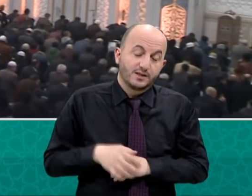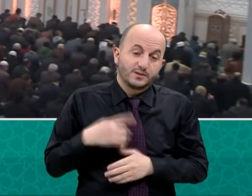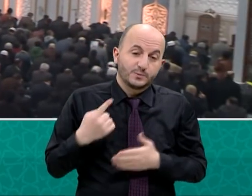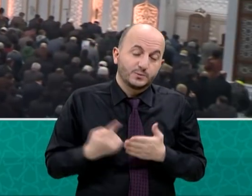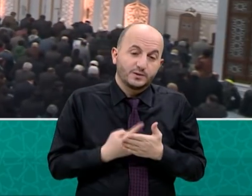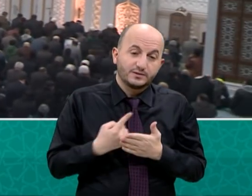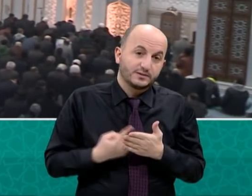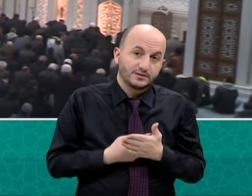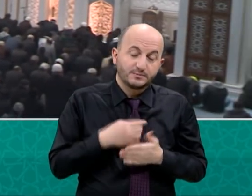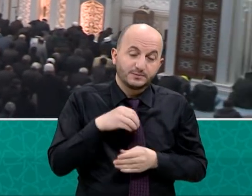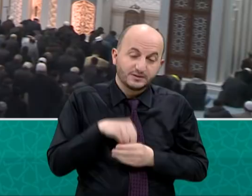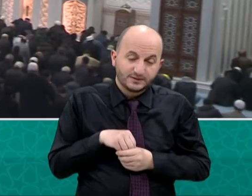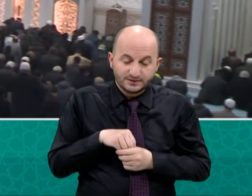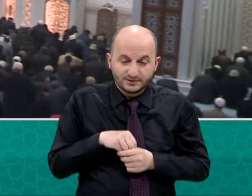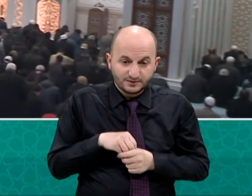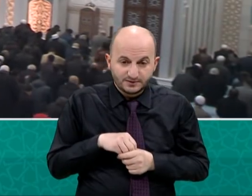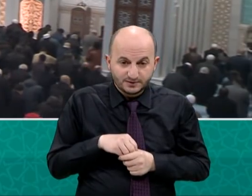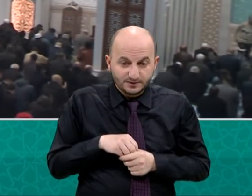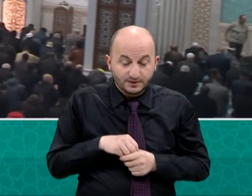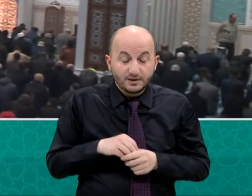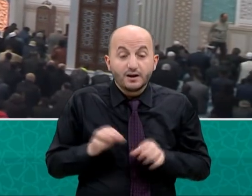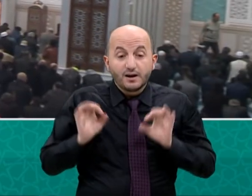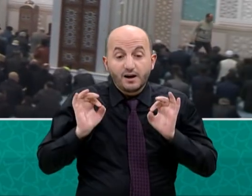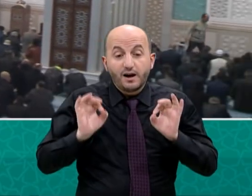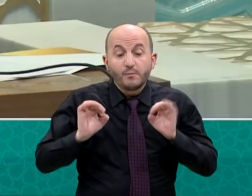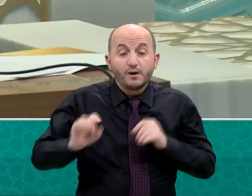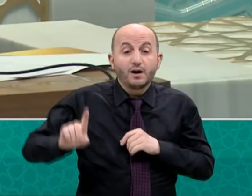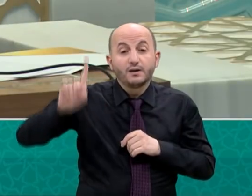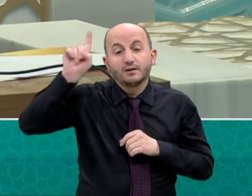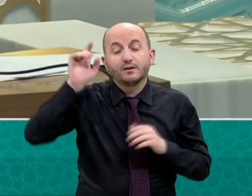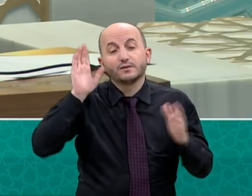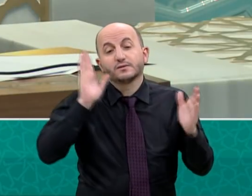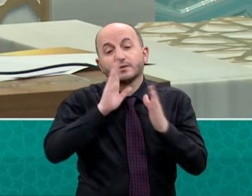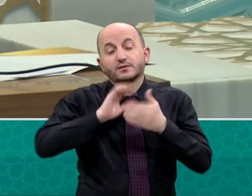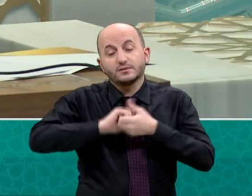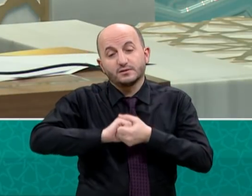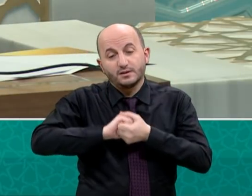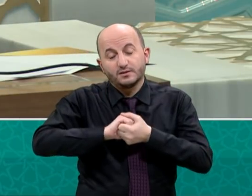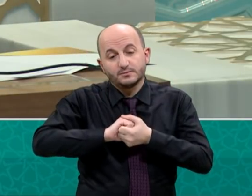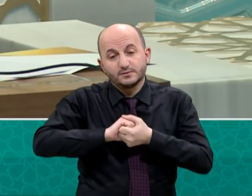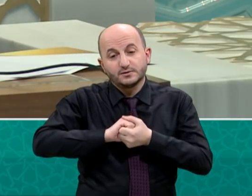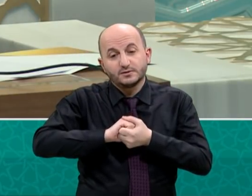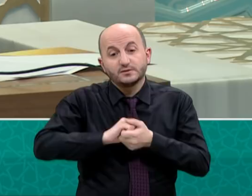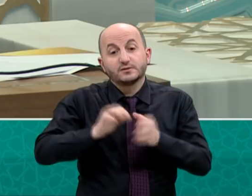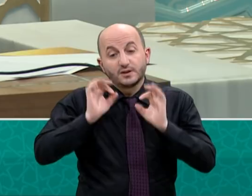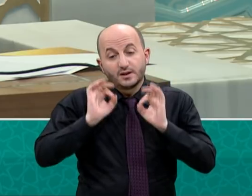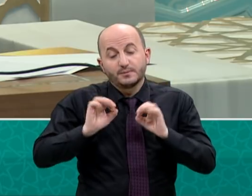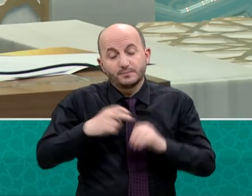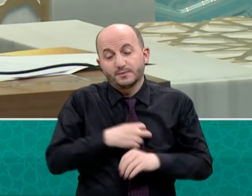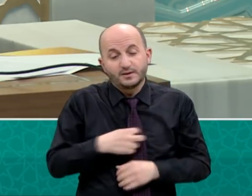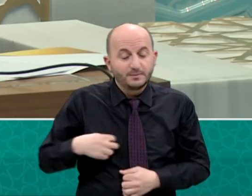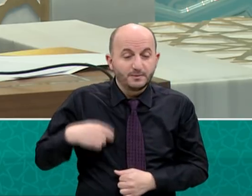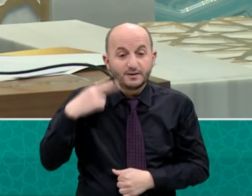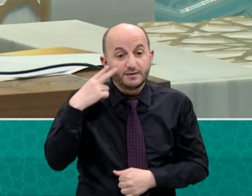Kur'an-ı Kerim'in hem Allah'a karşı sadakatimiz, hem